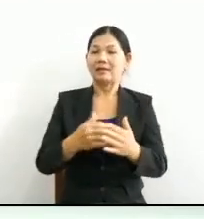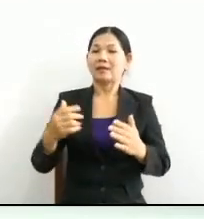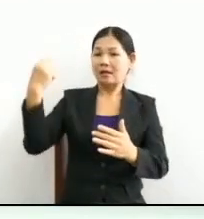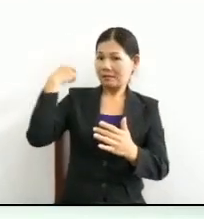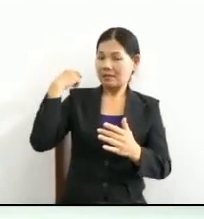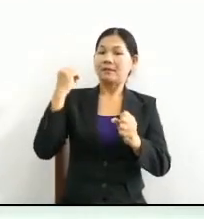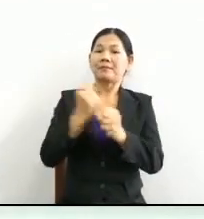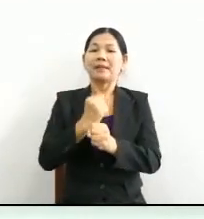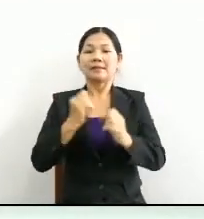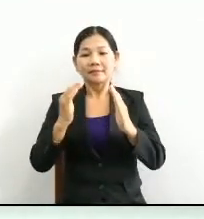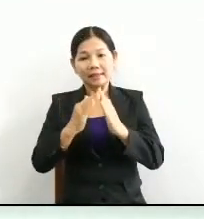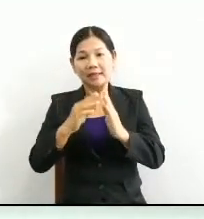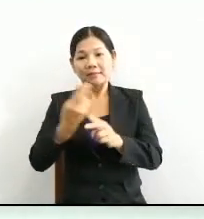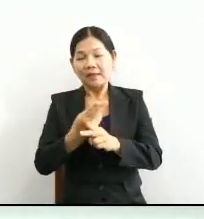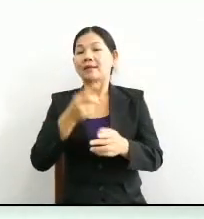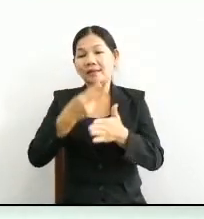ấy ở con phố ạ.